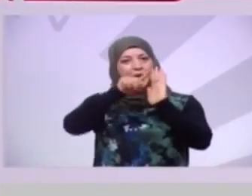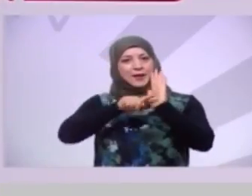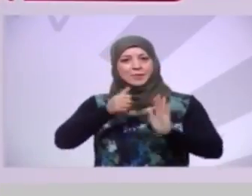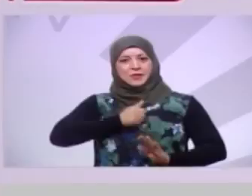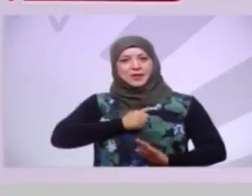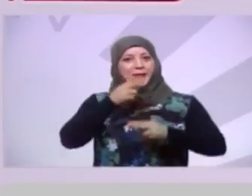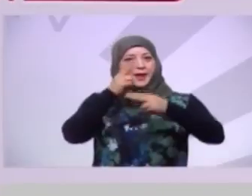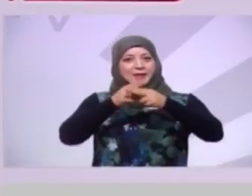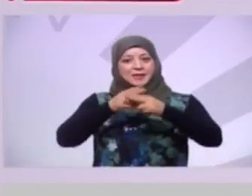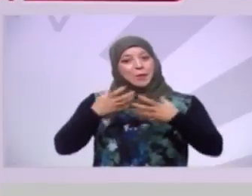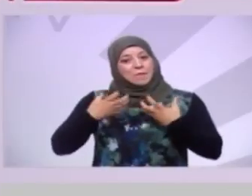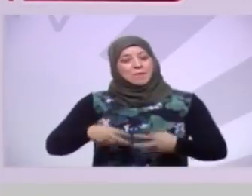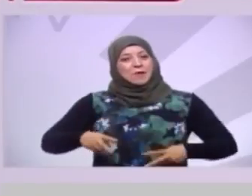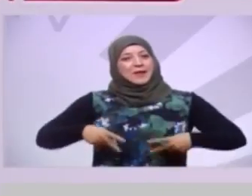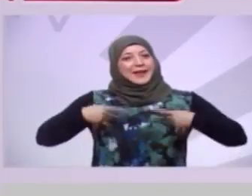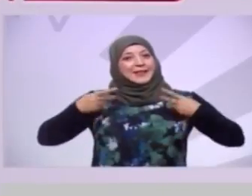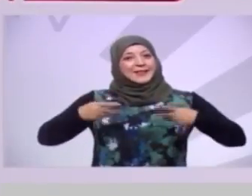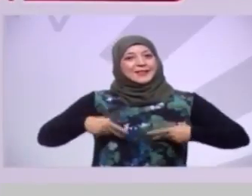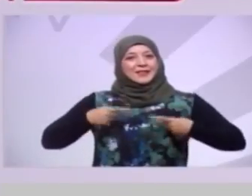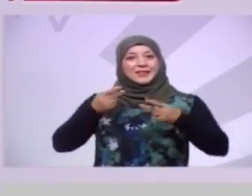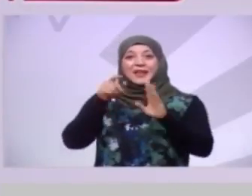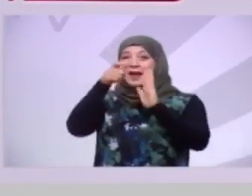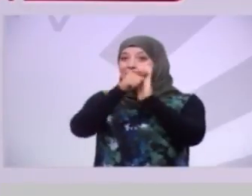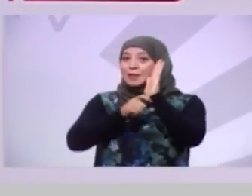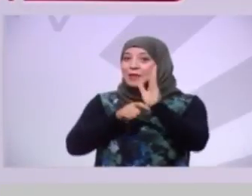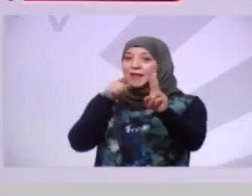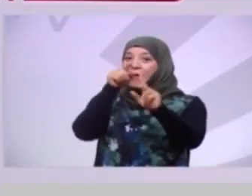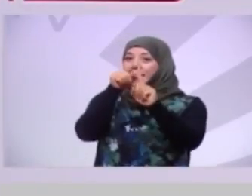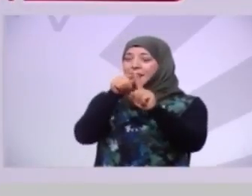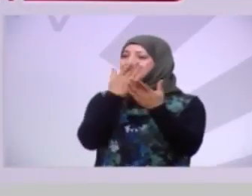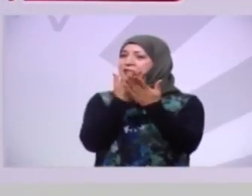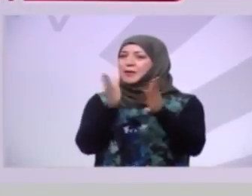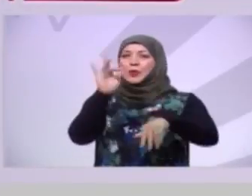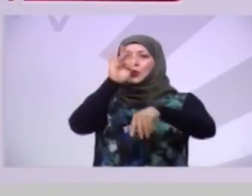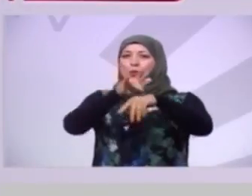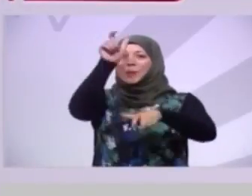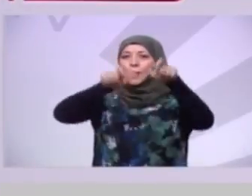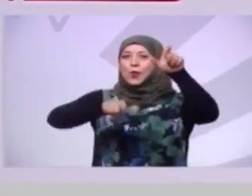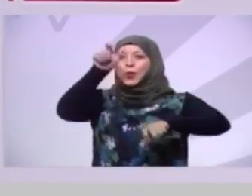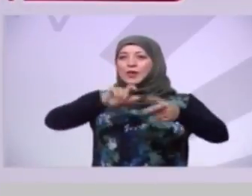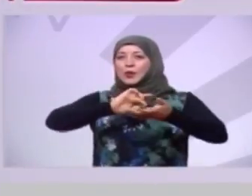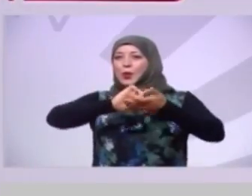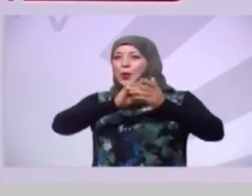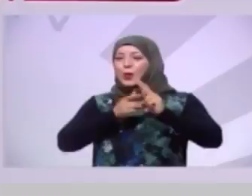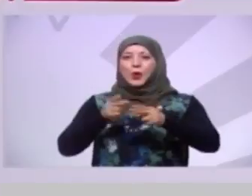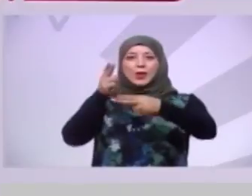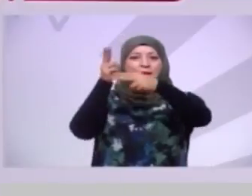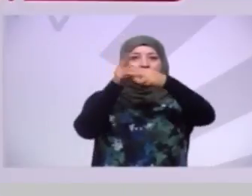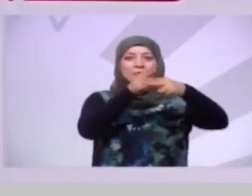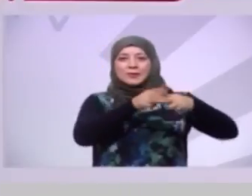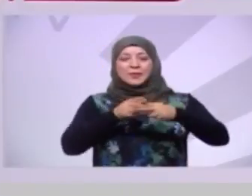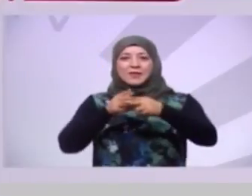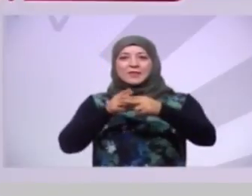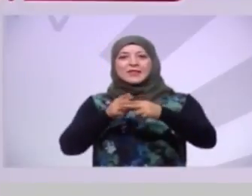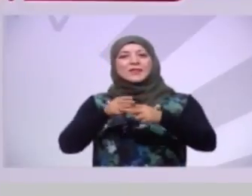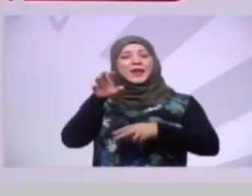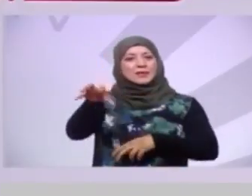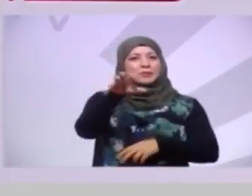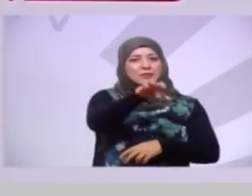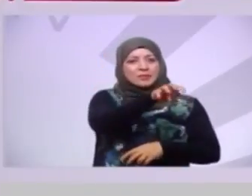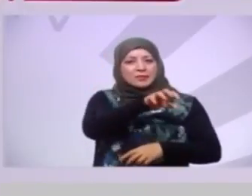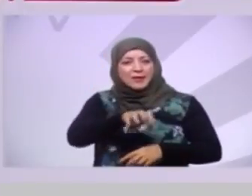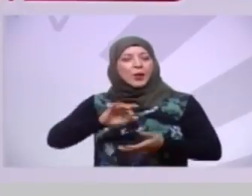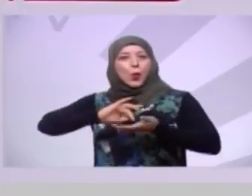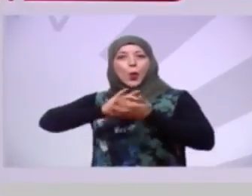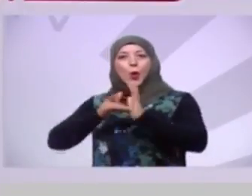العيش قيمتنا اهدافها بسيطه مواطنينا في ربوع مع تنديد اه قناه وتمديد